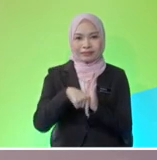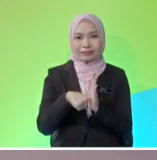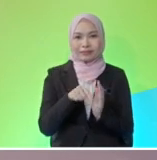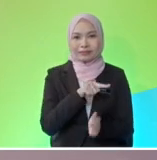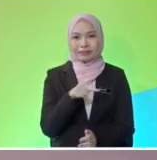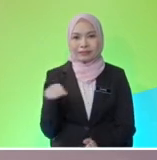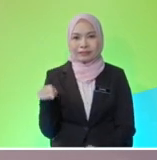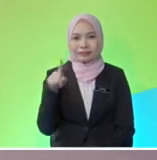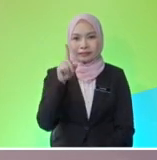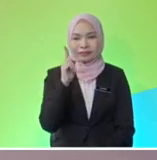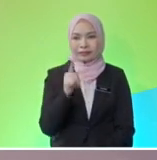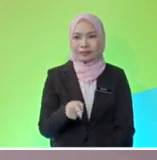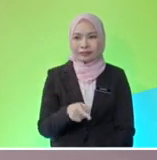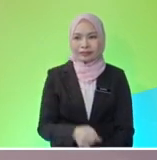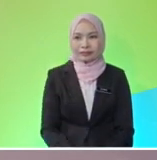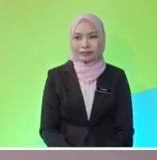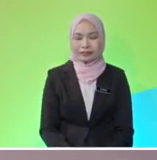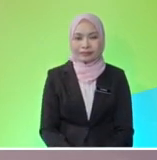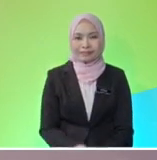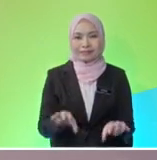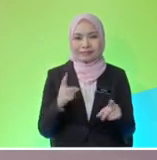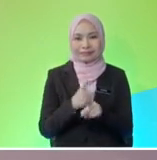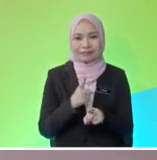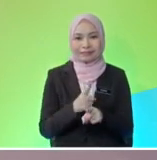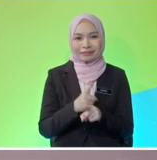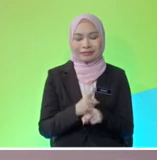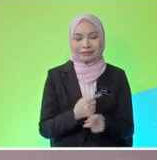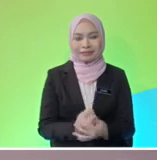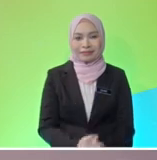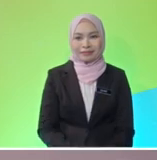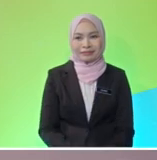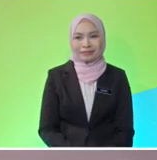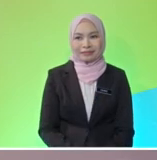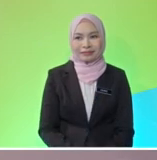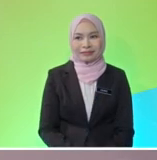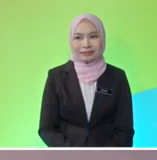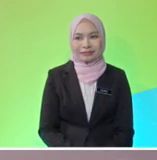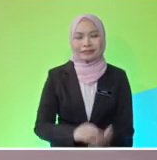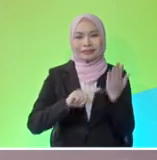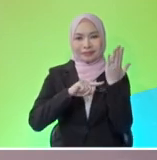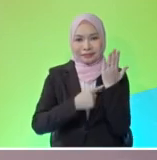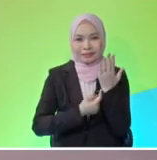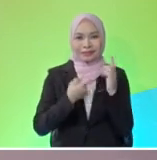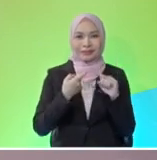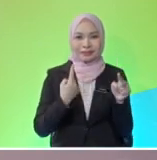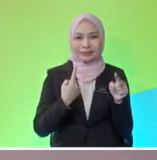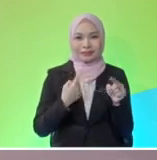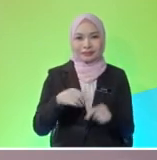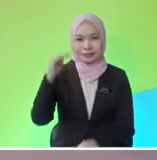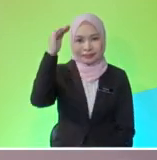tulis, tegak, lepas tu naik atas lah. Lepas tu baru pergi sini, naik ke atas sini. Salah. Mula daripada